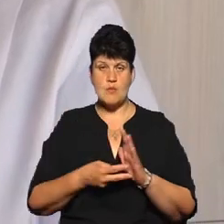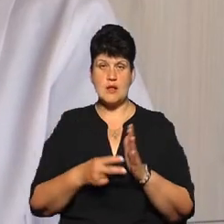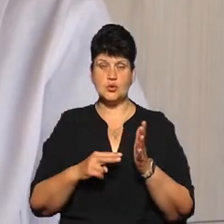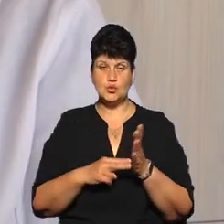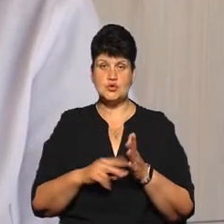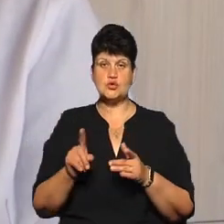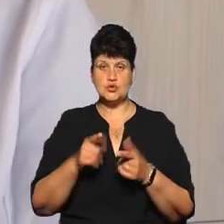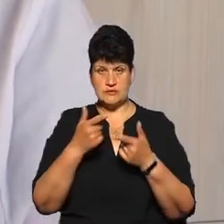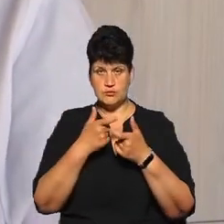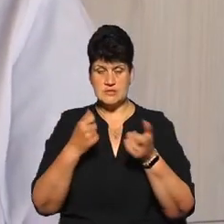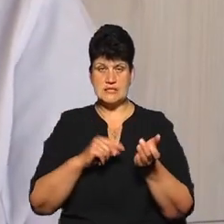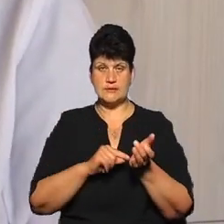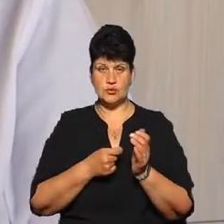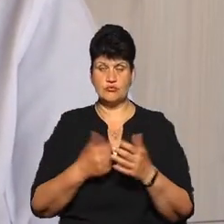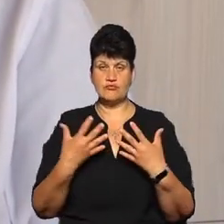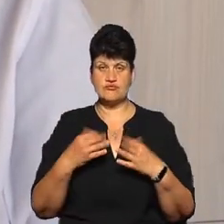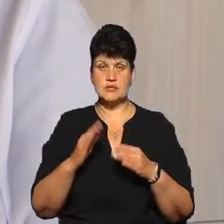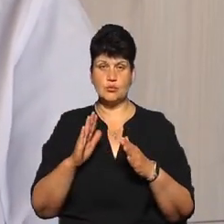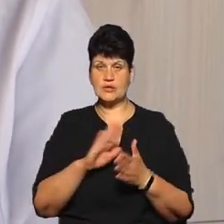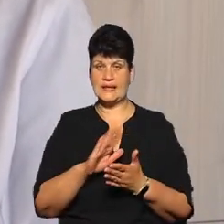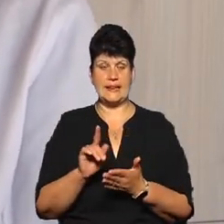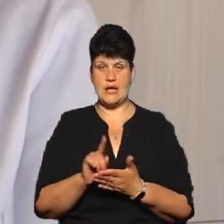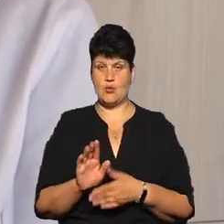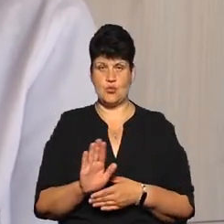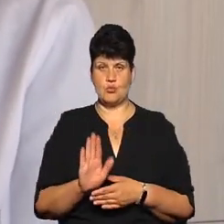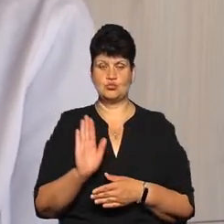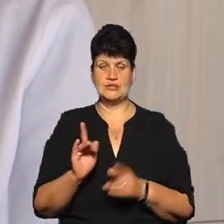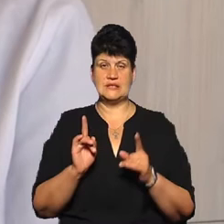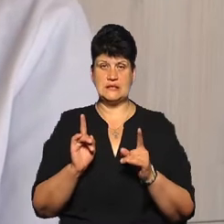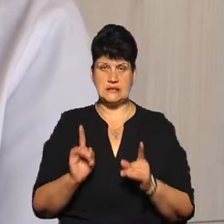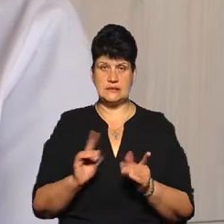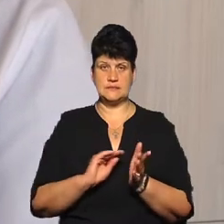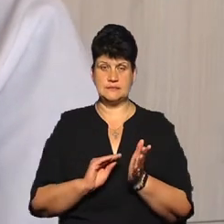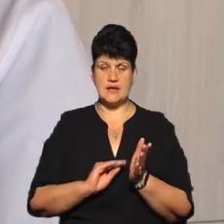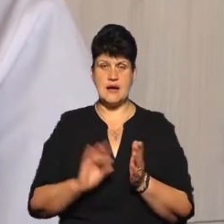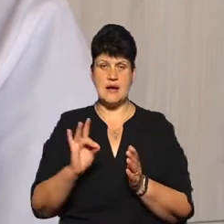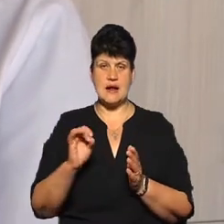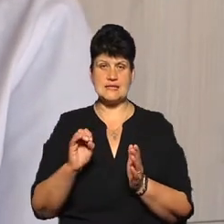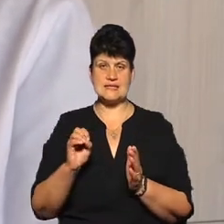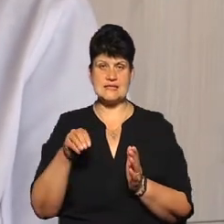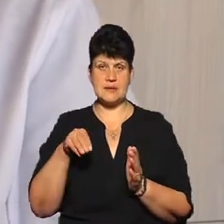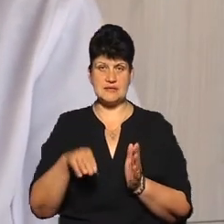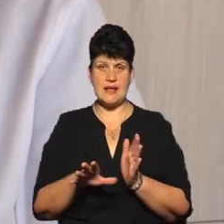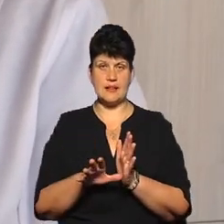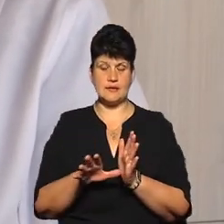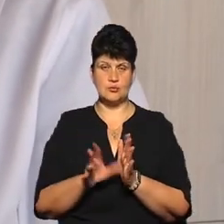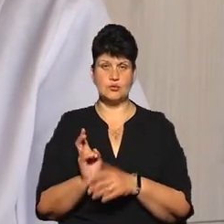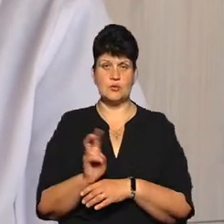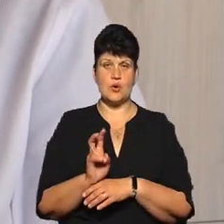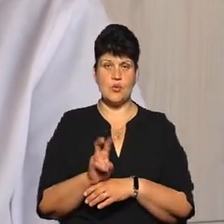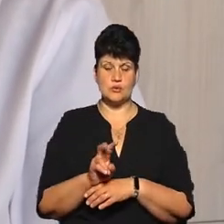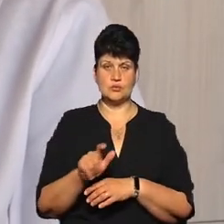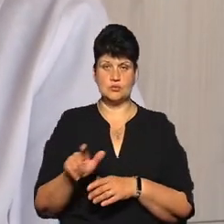що інформаційна довідка вже буде не обов'язкова, буде тільки виписуватися електронний рецепт, будуть підходити пацієнти в